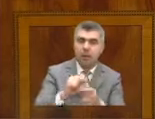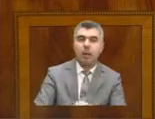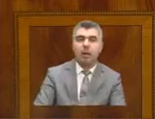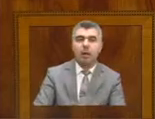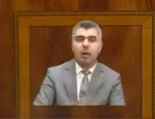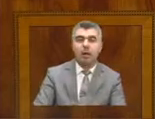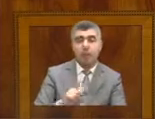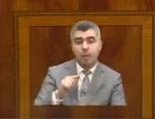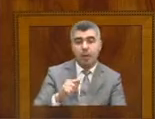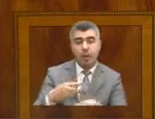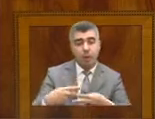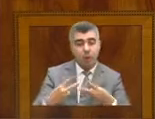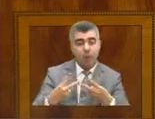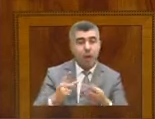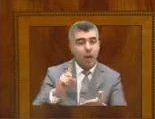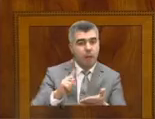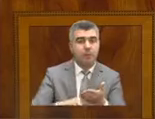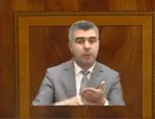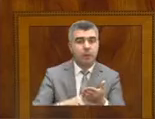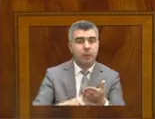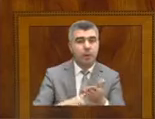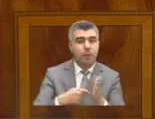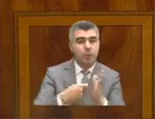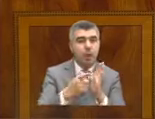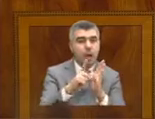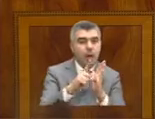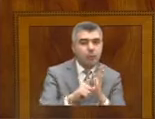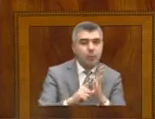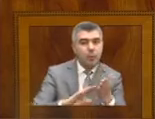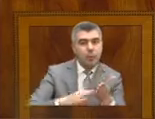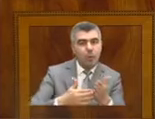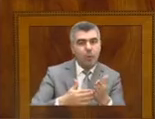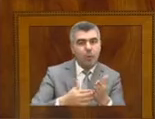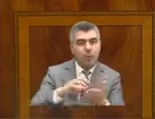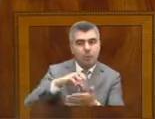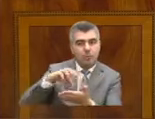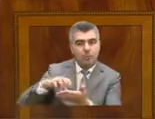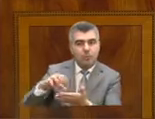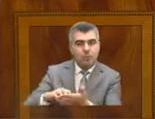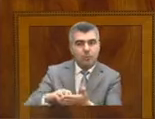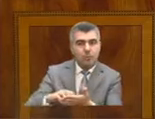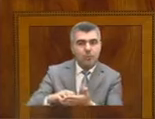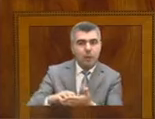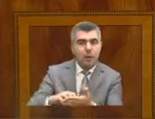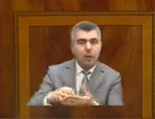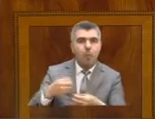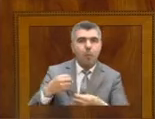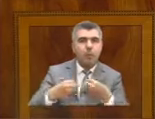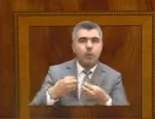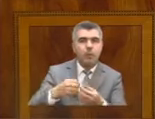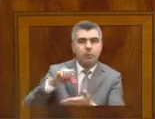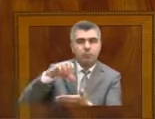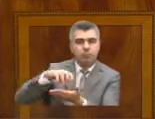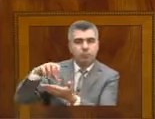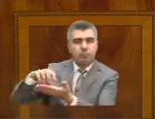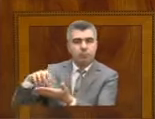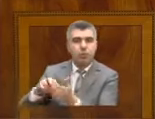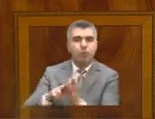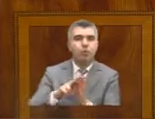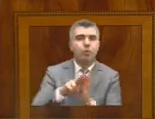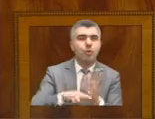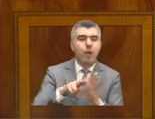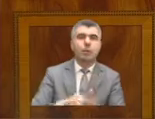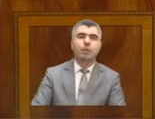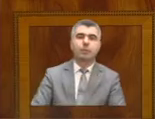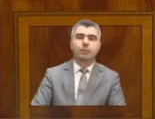مشاريع المراسيم المتعلقة بإحداث وتنظيم التمثيليات الإدارية المشتركة على المستوى الجهوي.